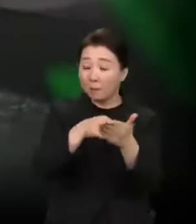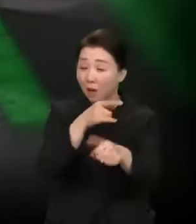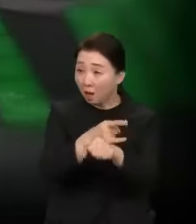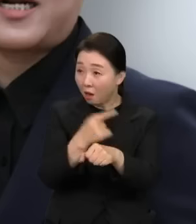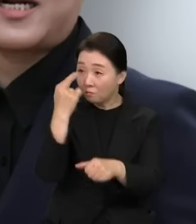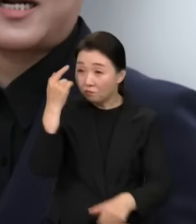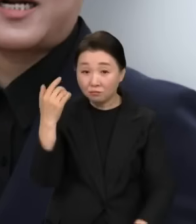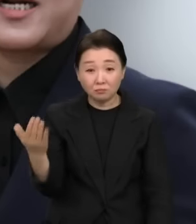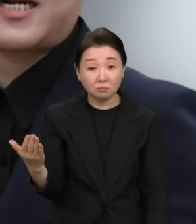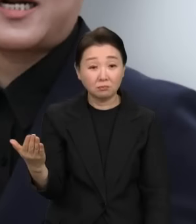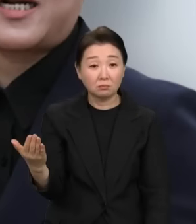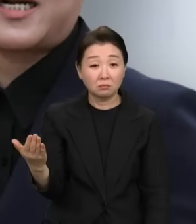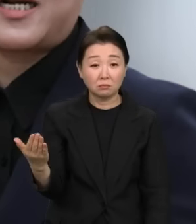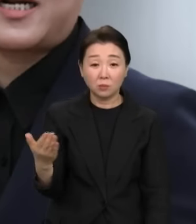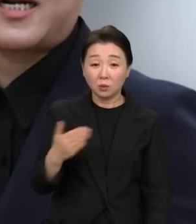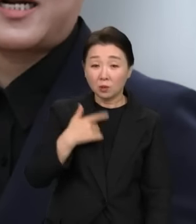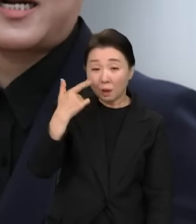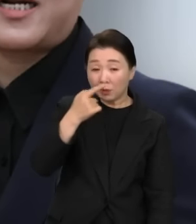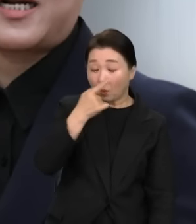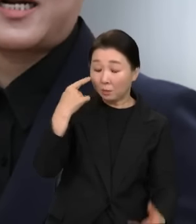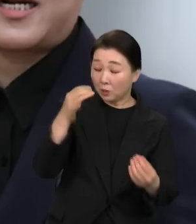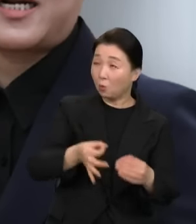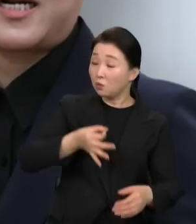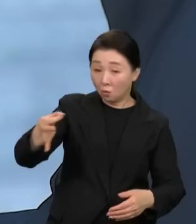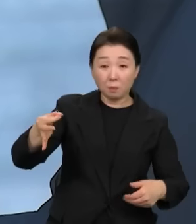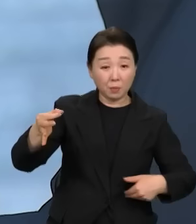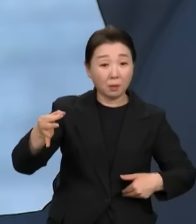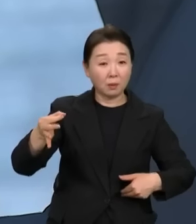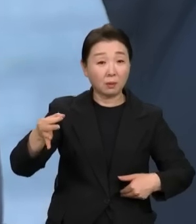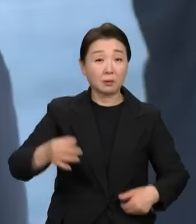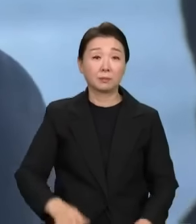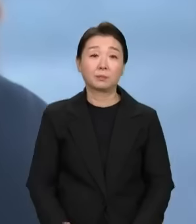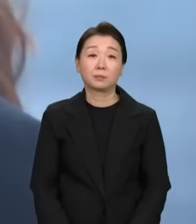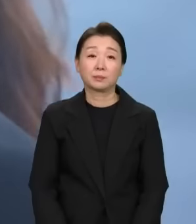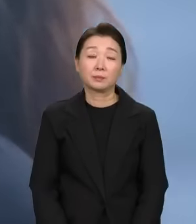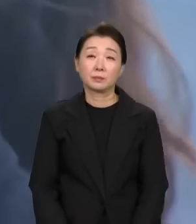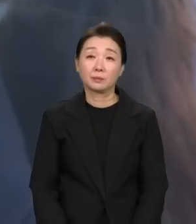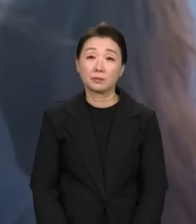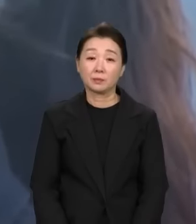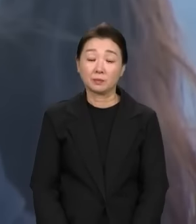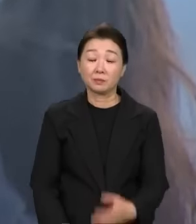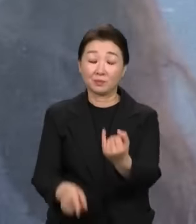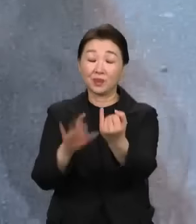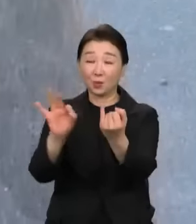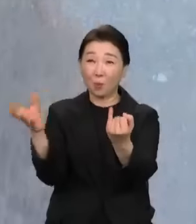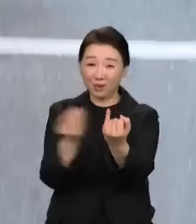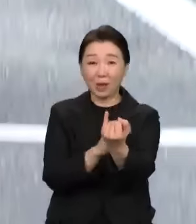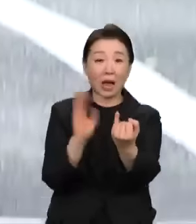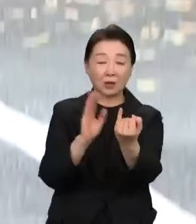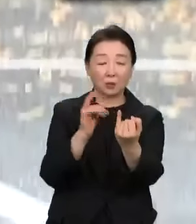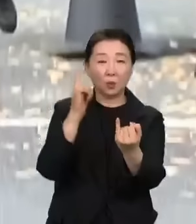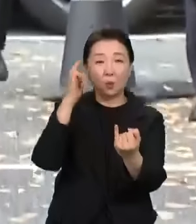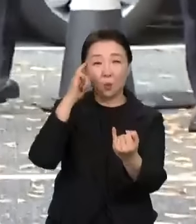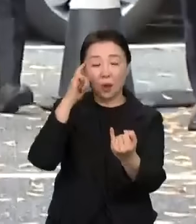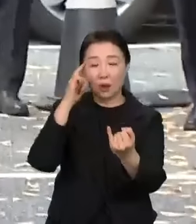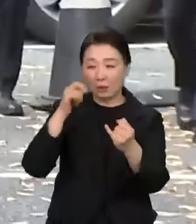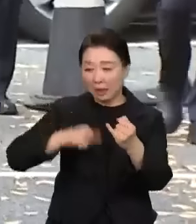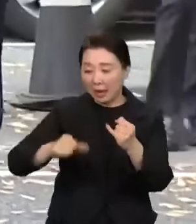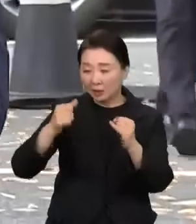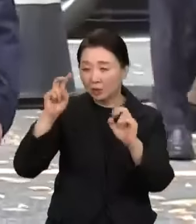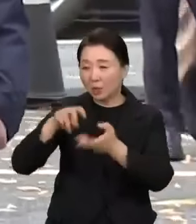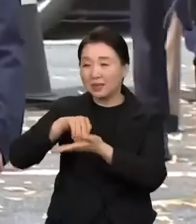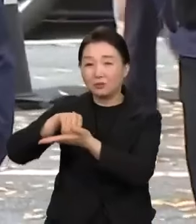묻자. 그럼 아버지한테 확인해서 돈을 줘야 되겠네. 강 씨는 돈을 빌린 게 아니라 취업 청탁 대가로 받은 것 아니냐는